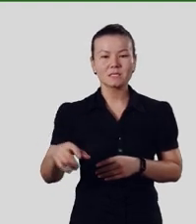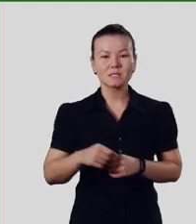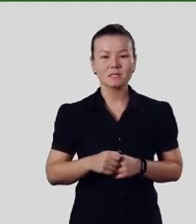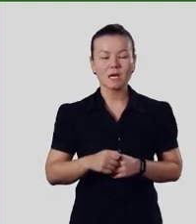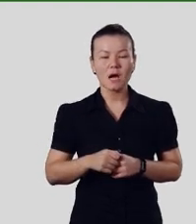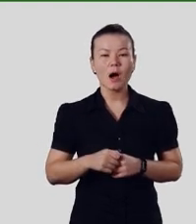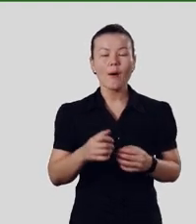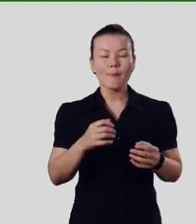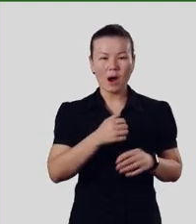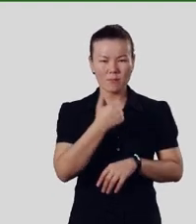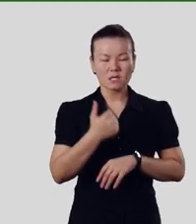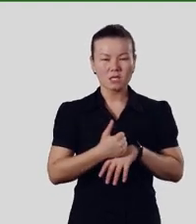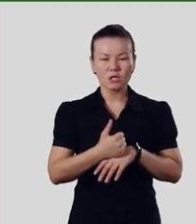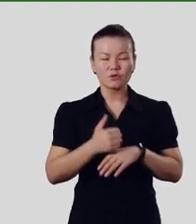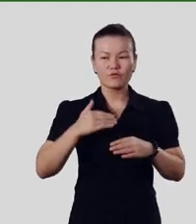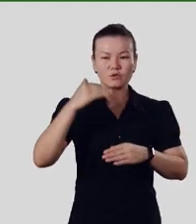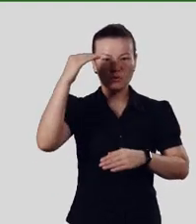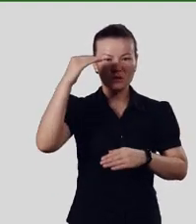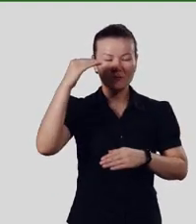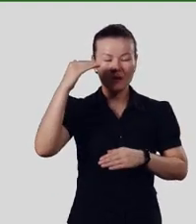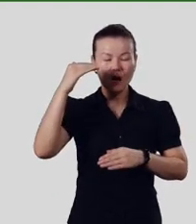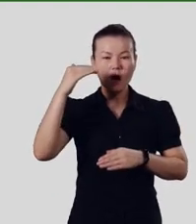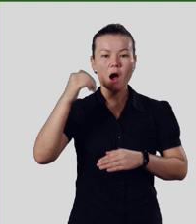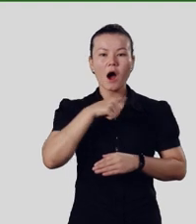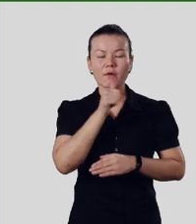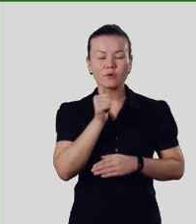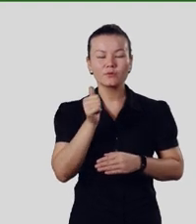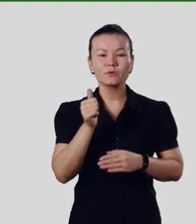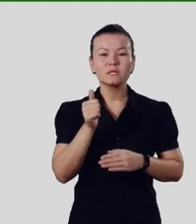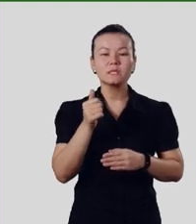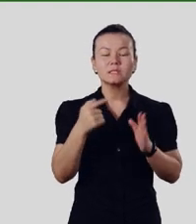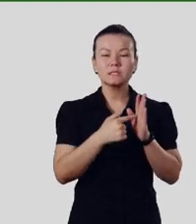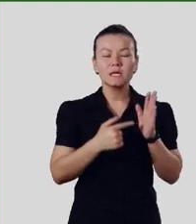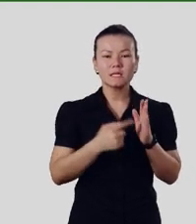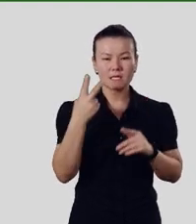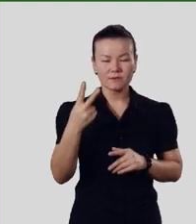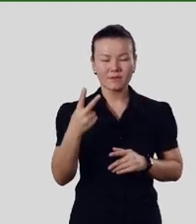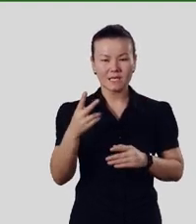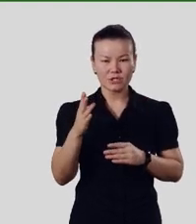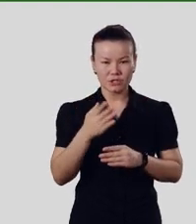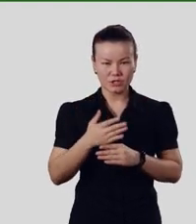По преобладающим высотам Африку делят на две части.